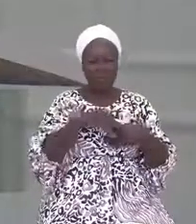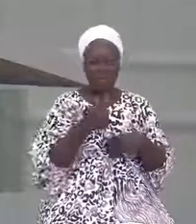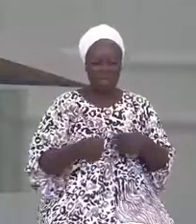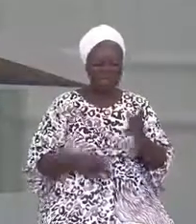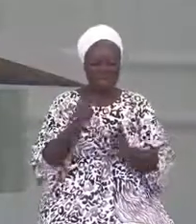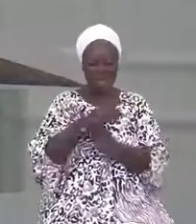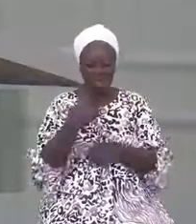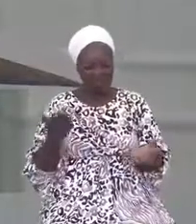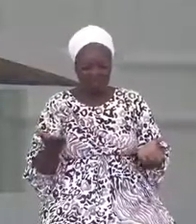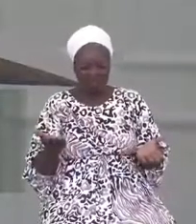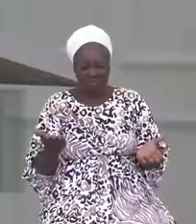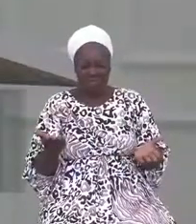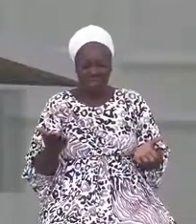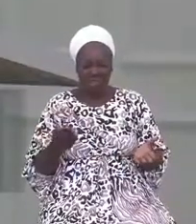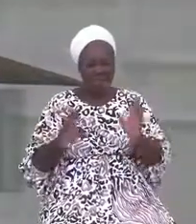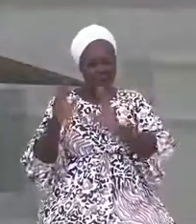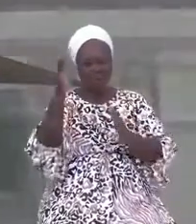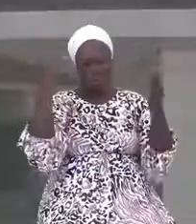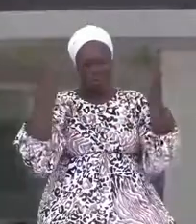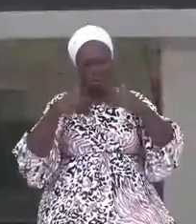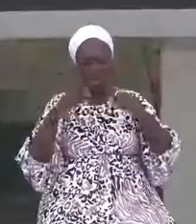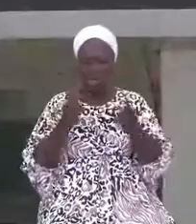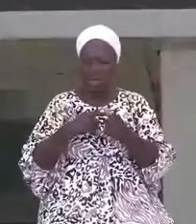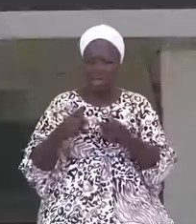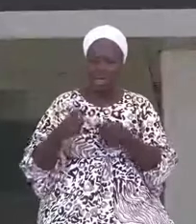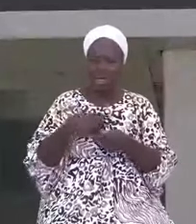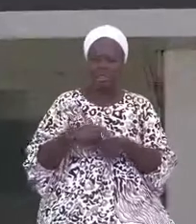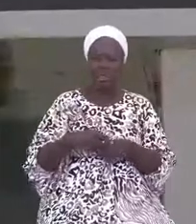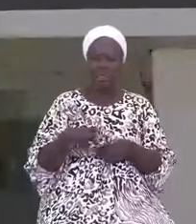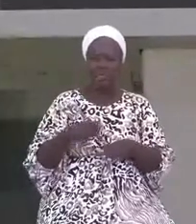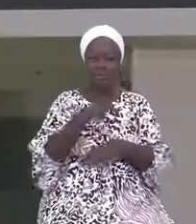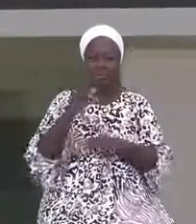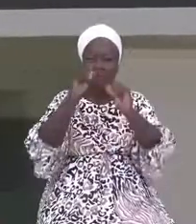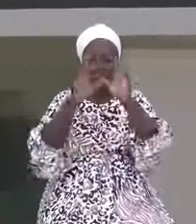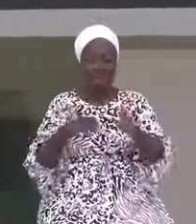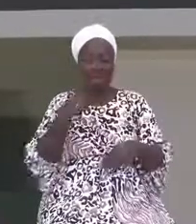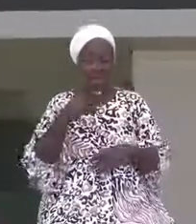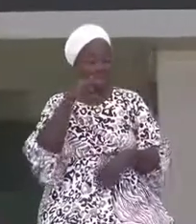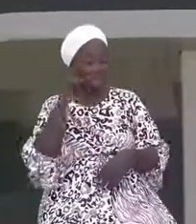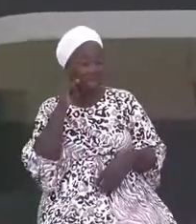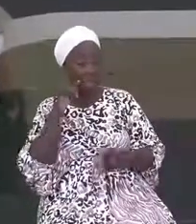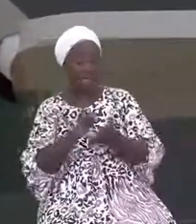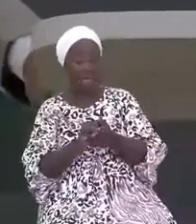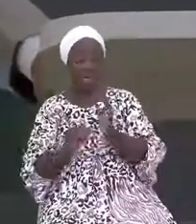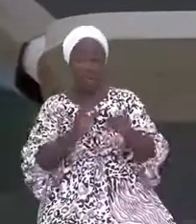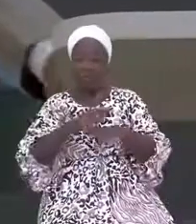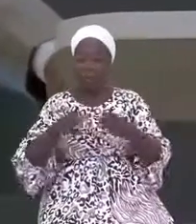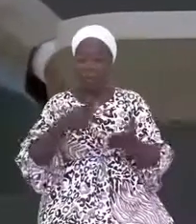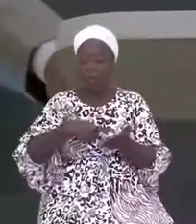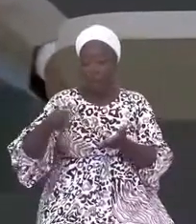L'enseignant a dit hier, le directeur a dit hier, le maître a dit hier, si tu ne paies pas ta